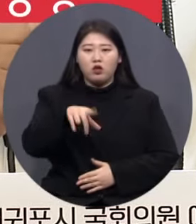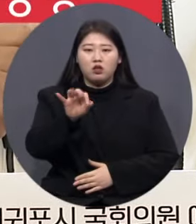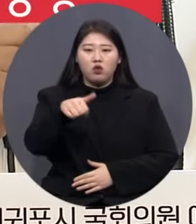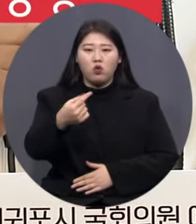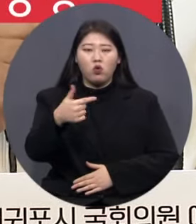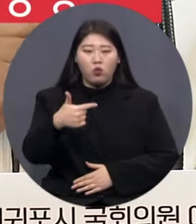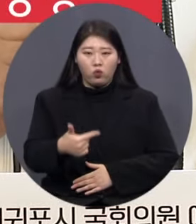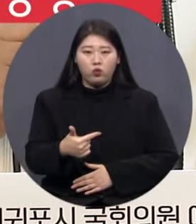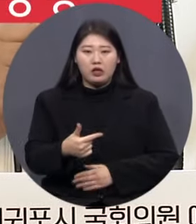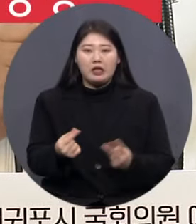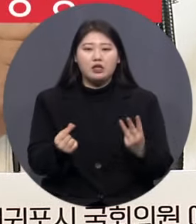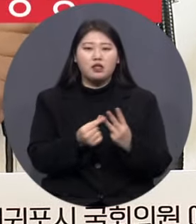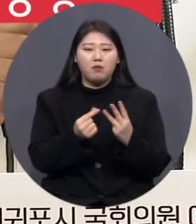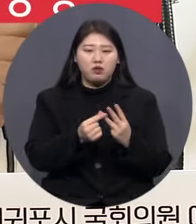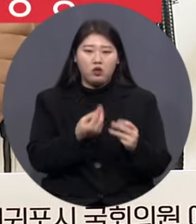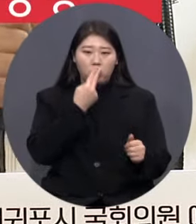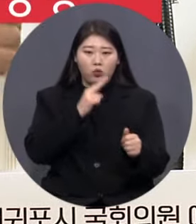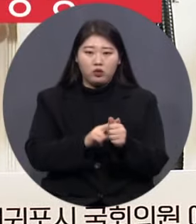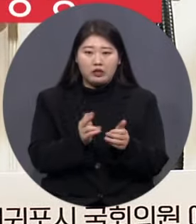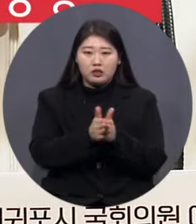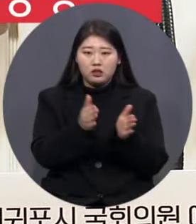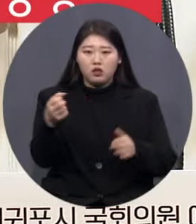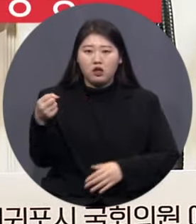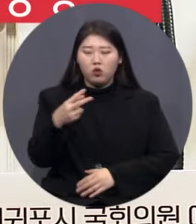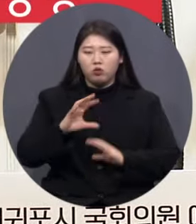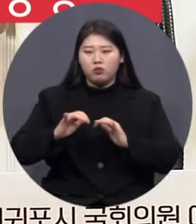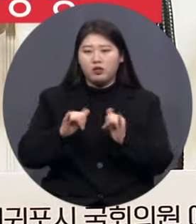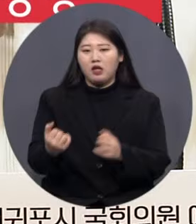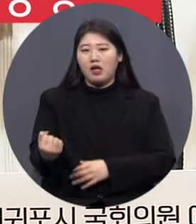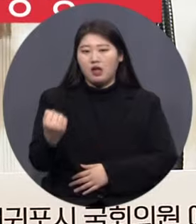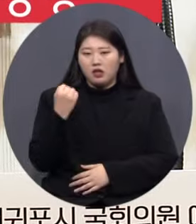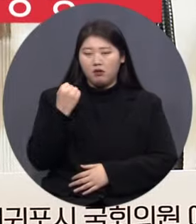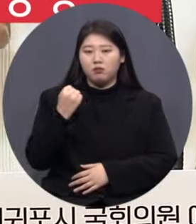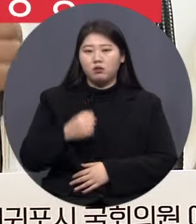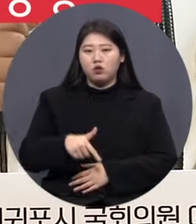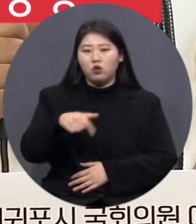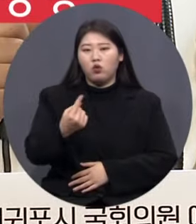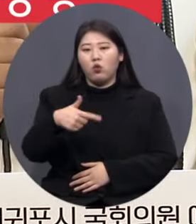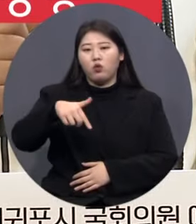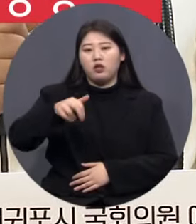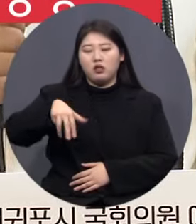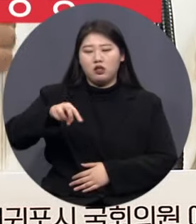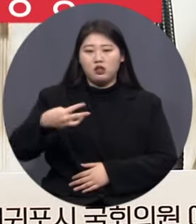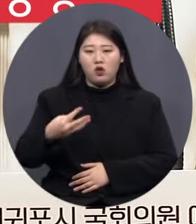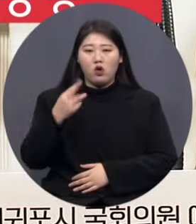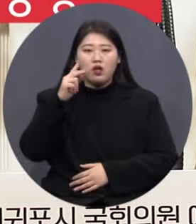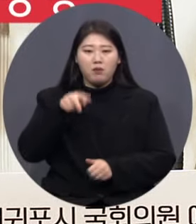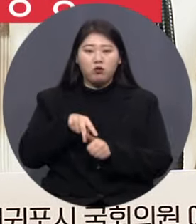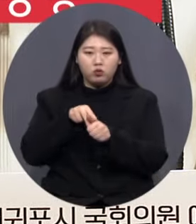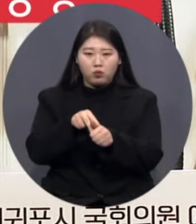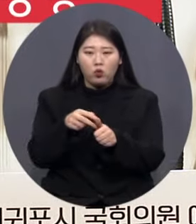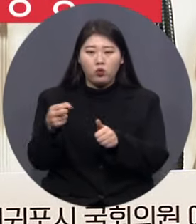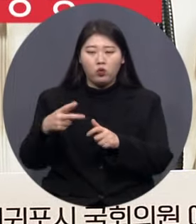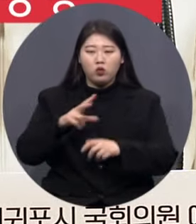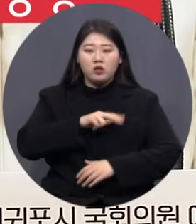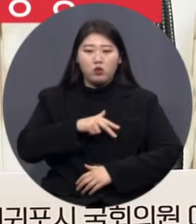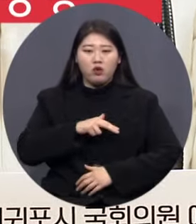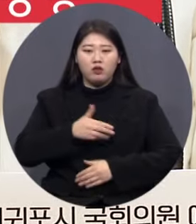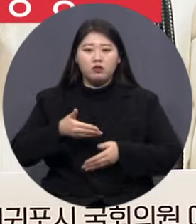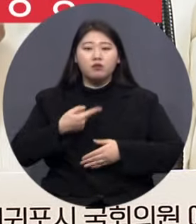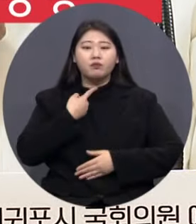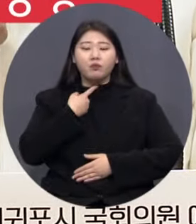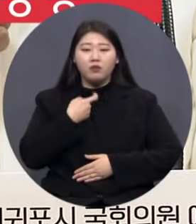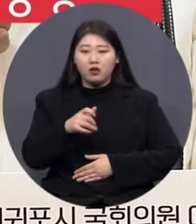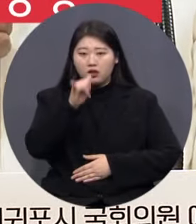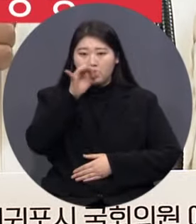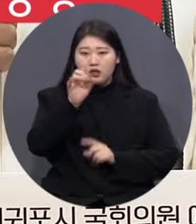삼선에 도전하고 국민의 힘에서는 제주 경찰청장을 지낸 고기철 예비 후보와 제주 도의원 출신인 이경용